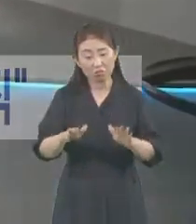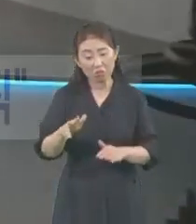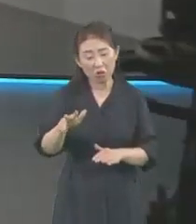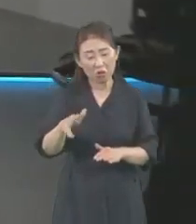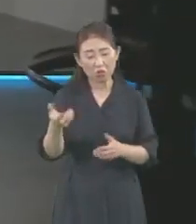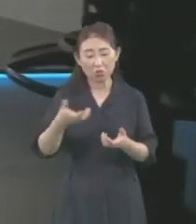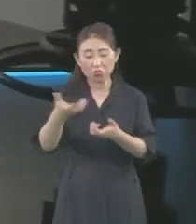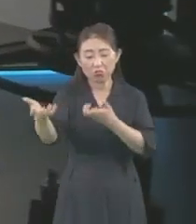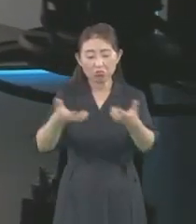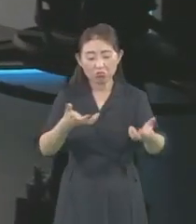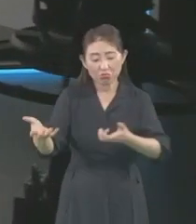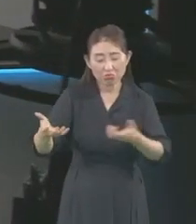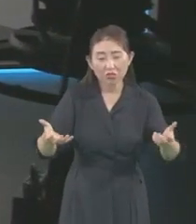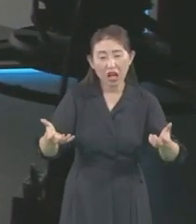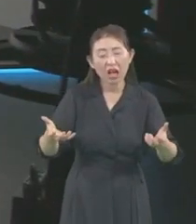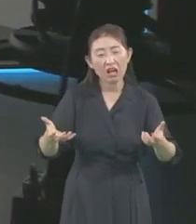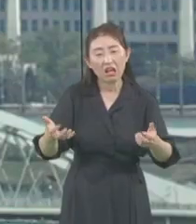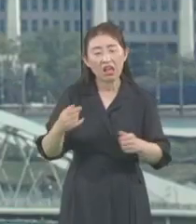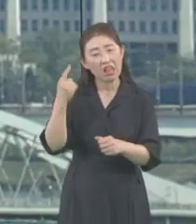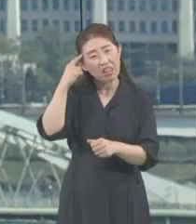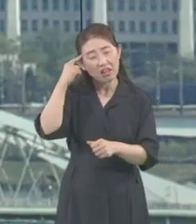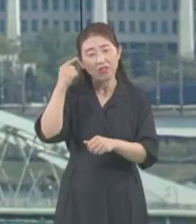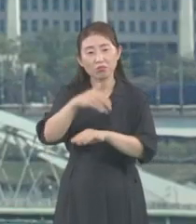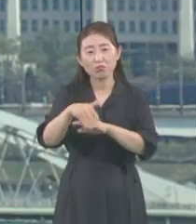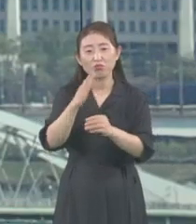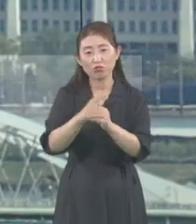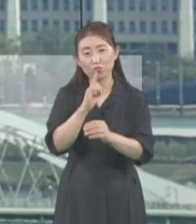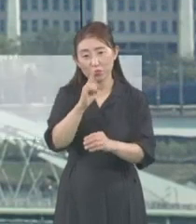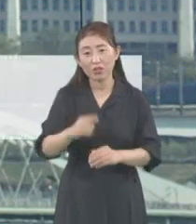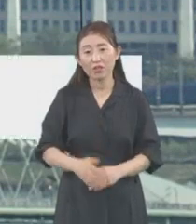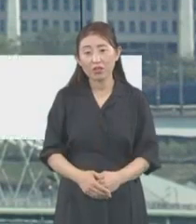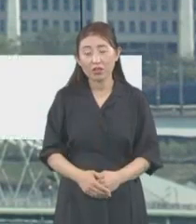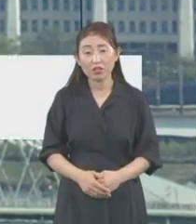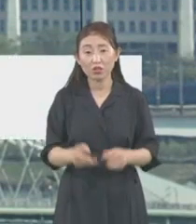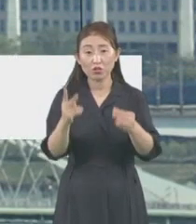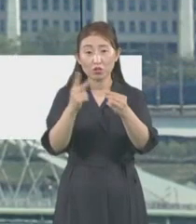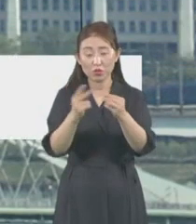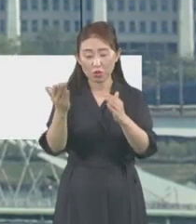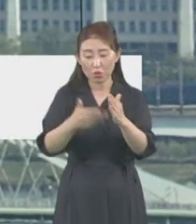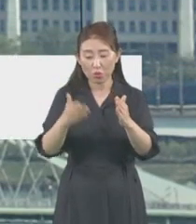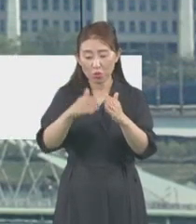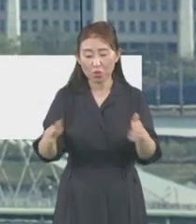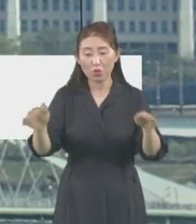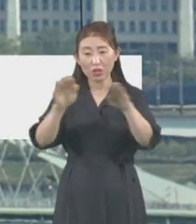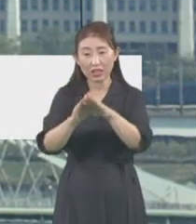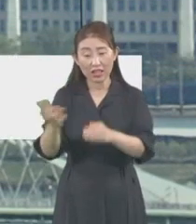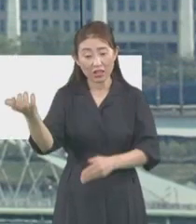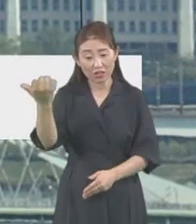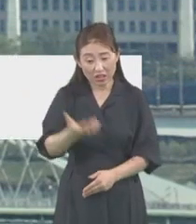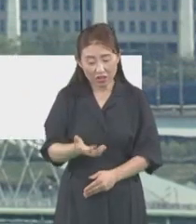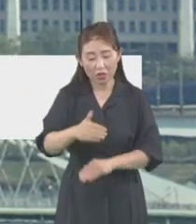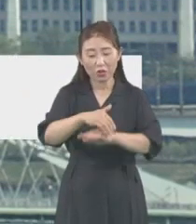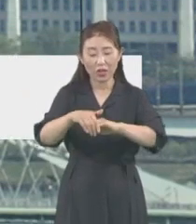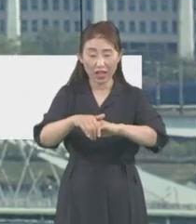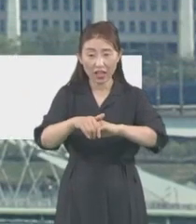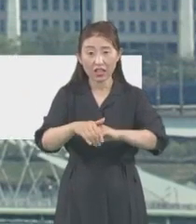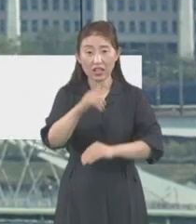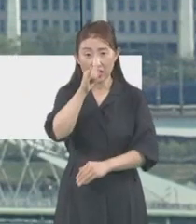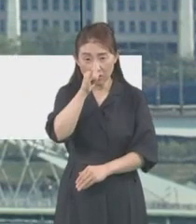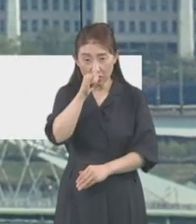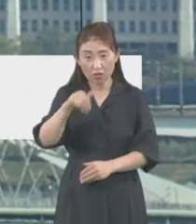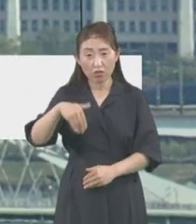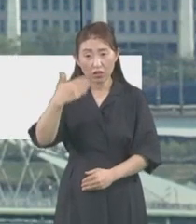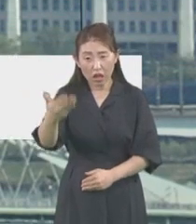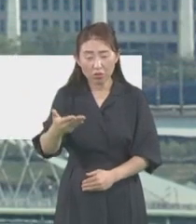방안을 모색하고 있다고 밝혔습니다. 2차 공공기관 이전 계획이 수립이 되면은 좀 더